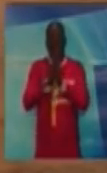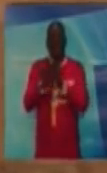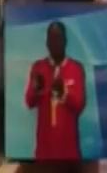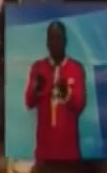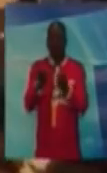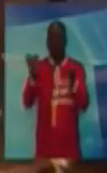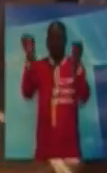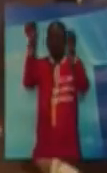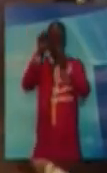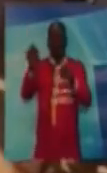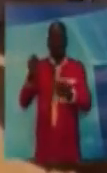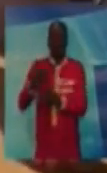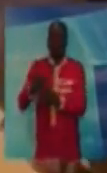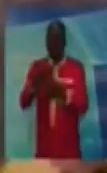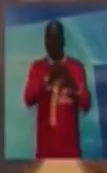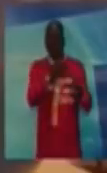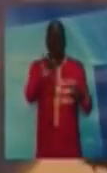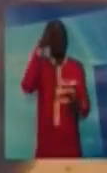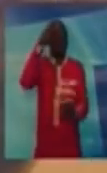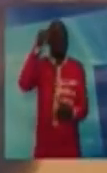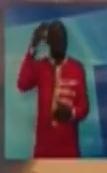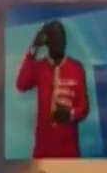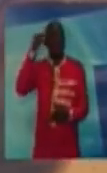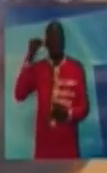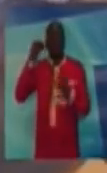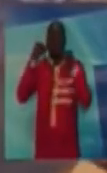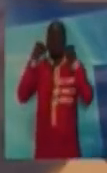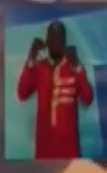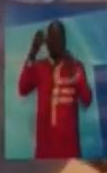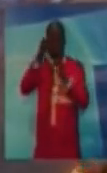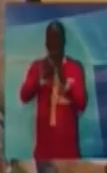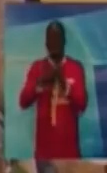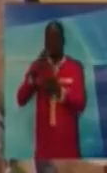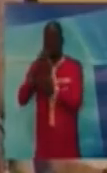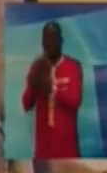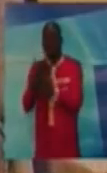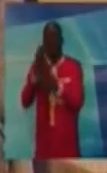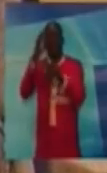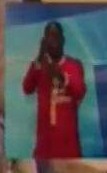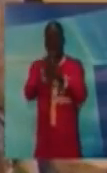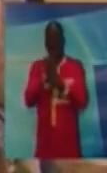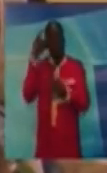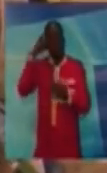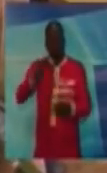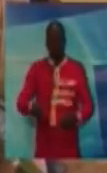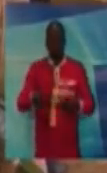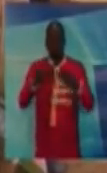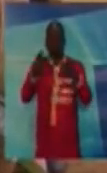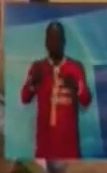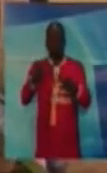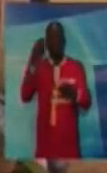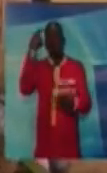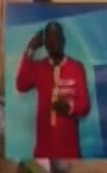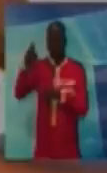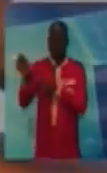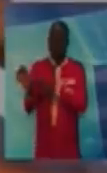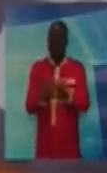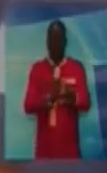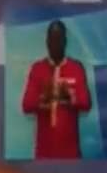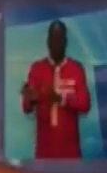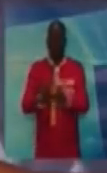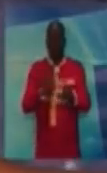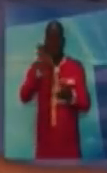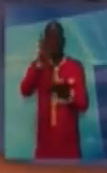veut un cadre de partage d'expériences et d'informations entre bénéficiaires et exposants. C'est pour faire